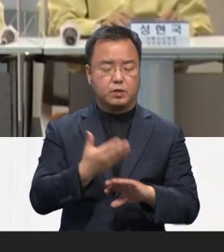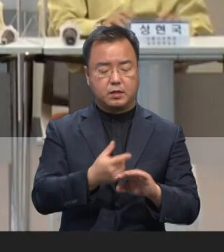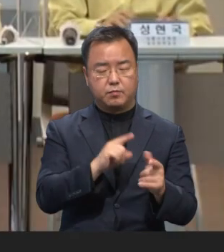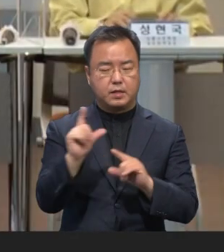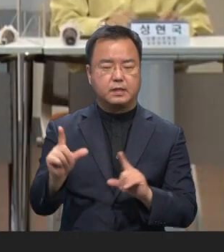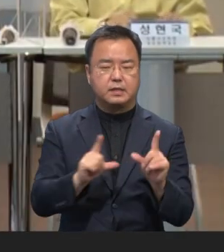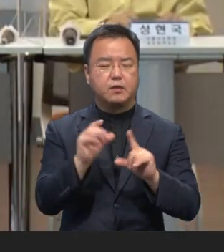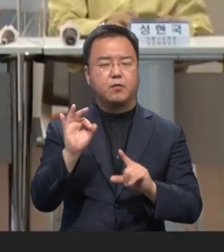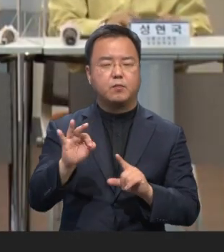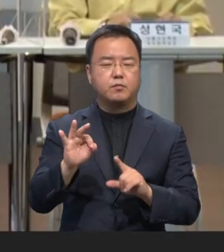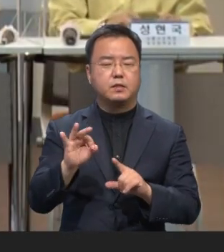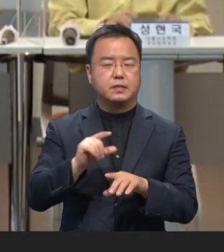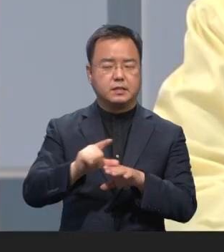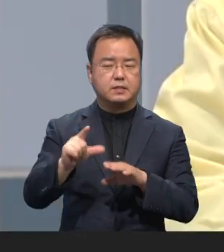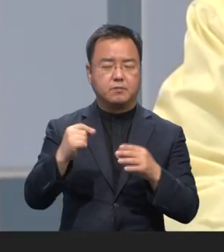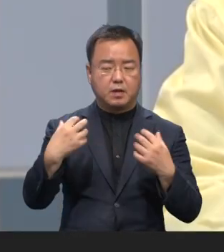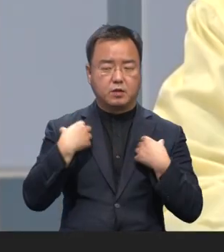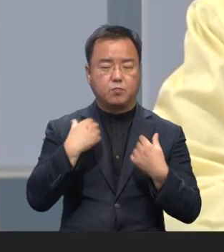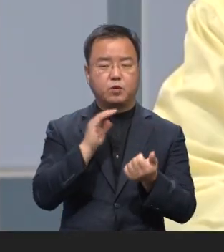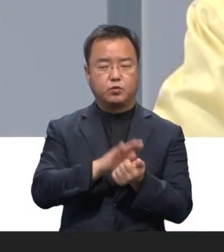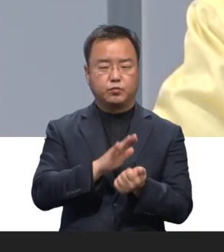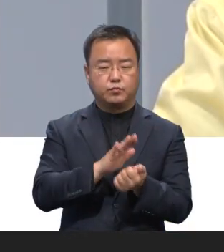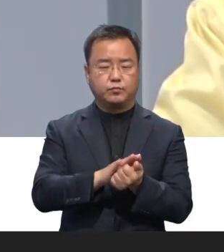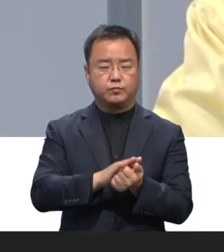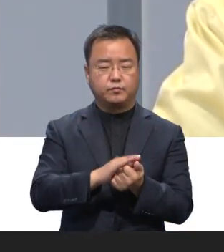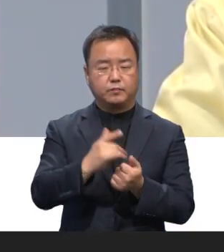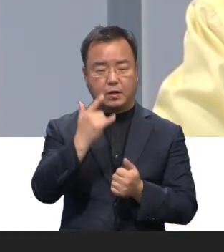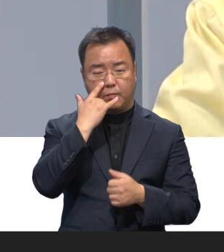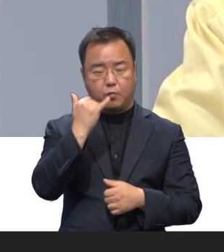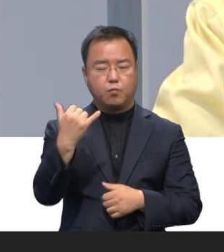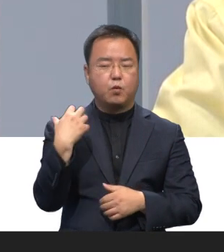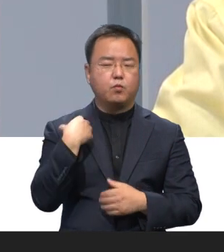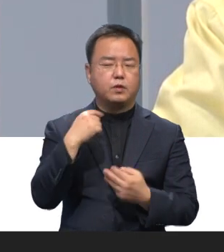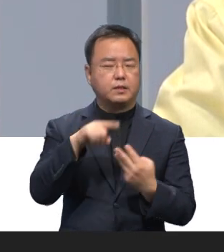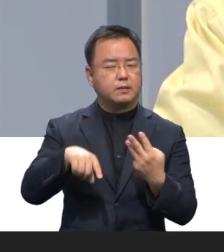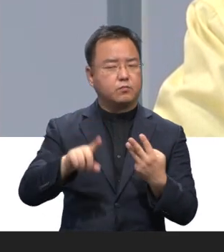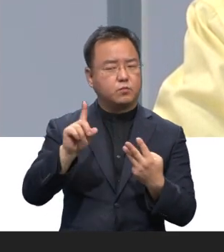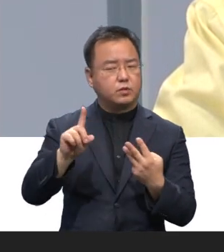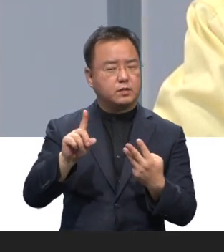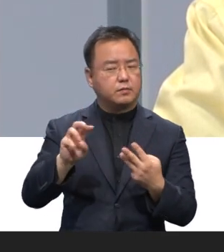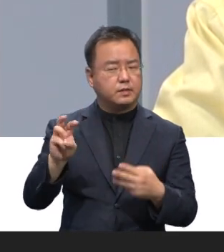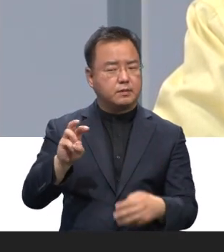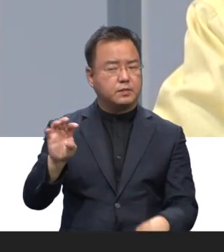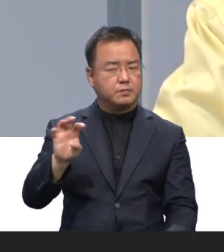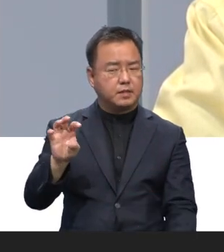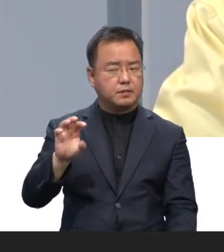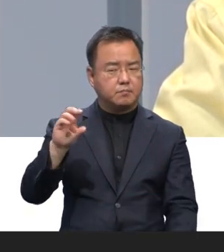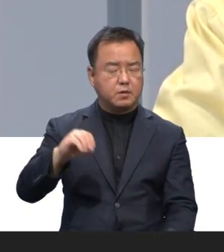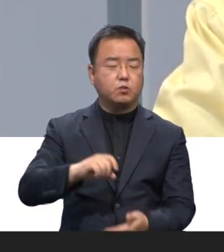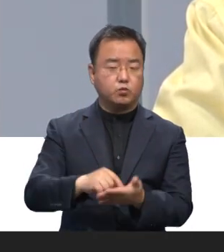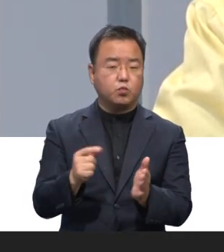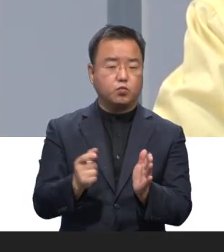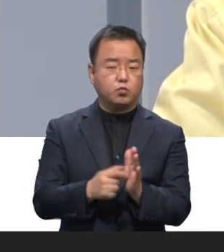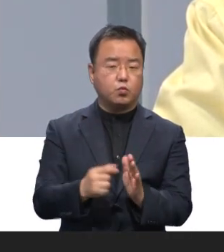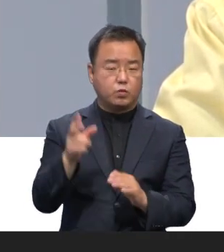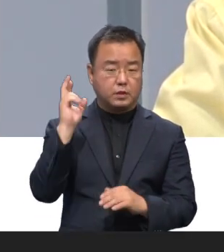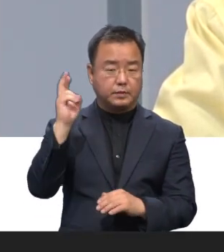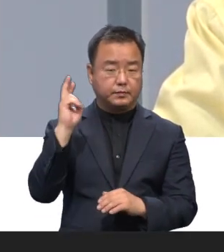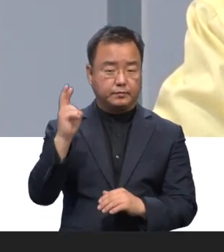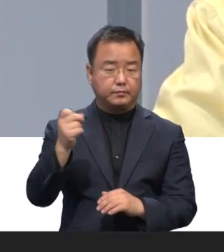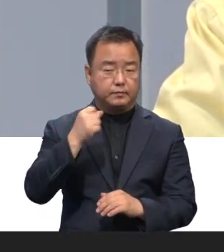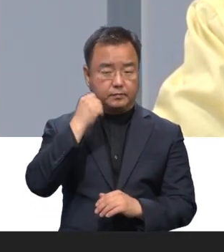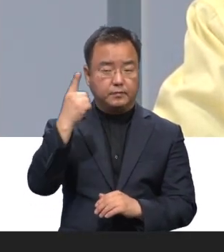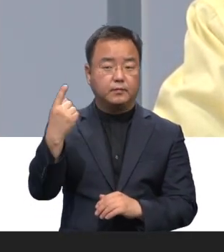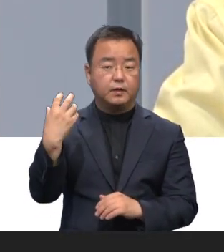관계기관에서 지원하기로 했습니다. 학부모 부담은 3분의 1, 그러니까 아마 30만 원에서 40만 원 정도는 학부모님이